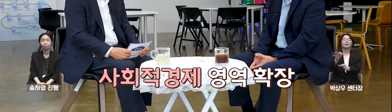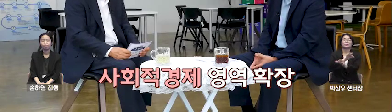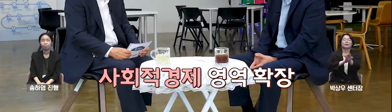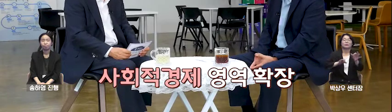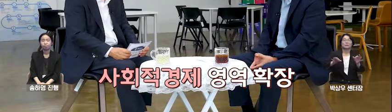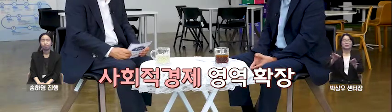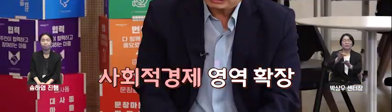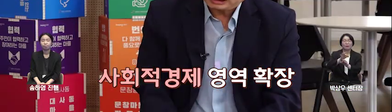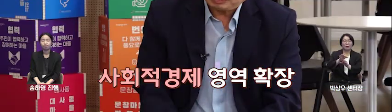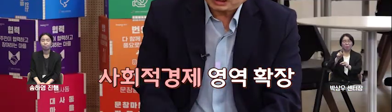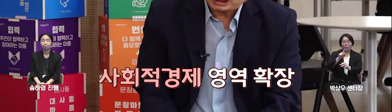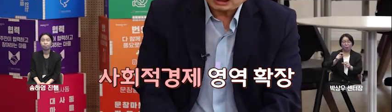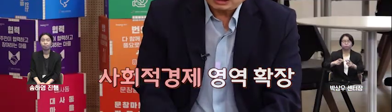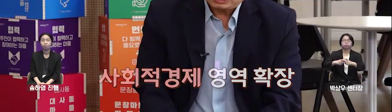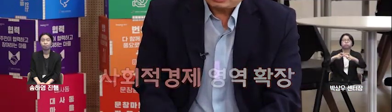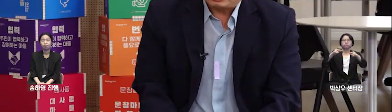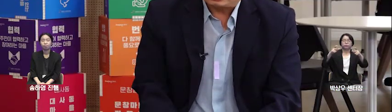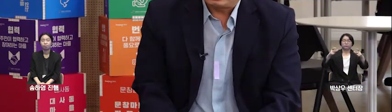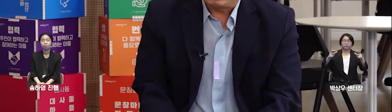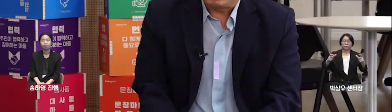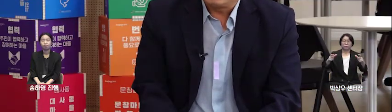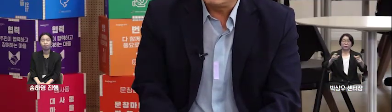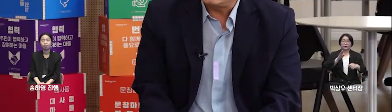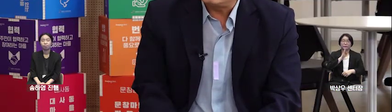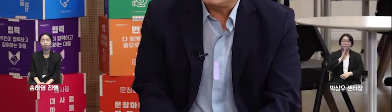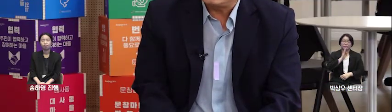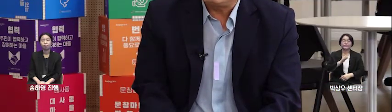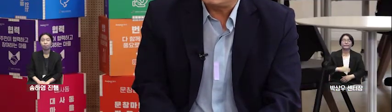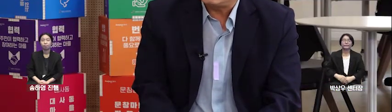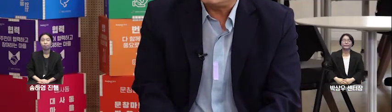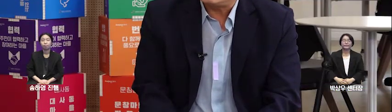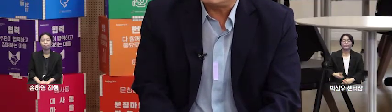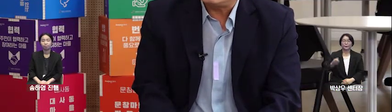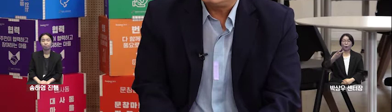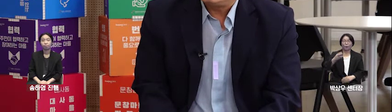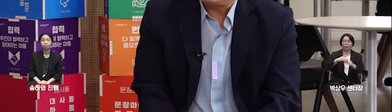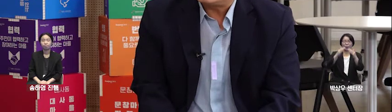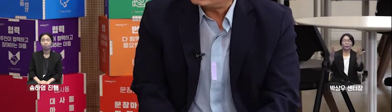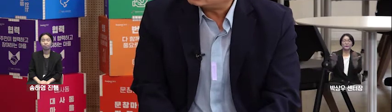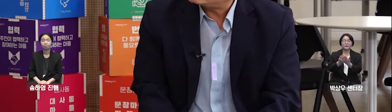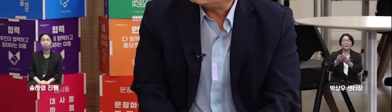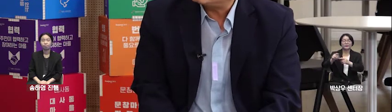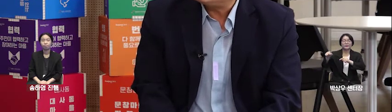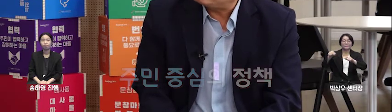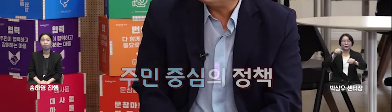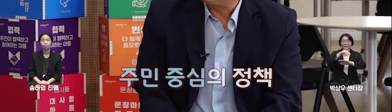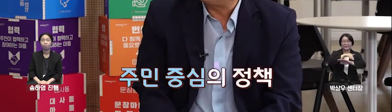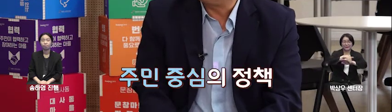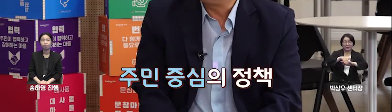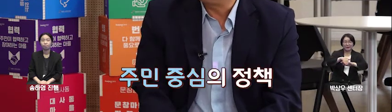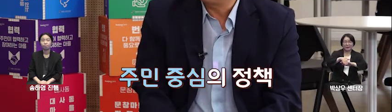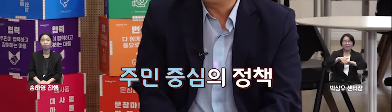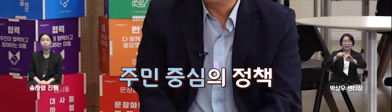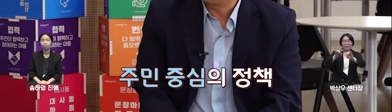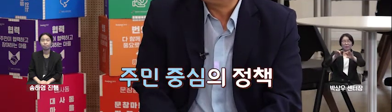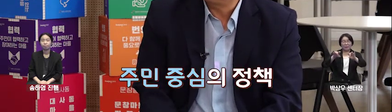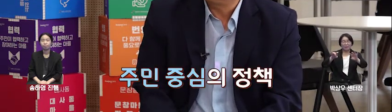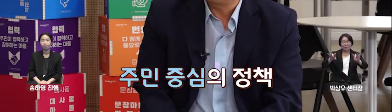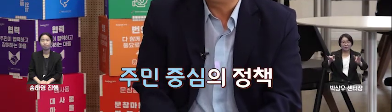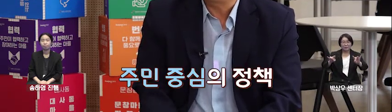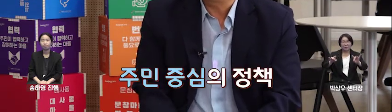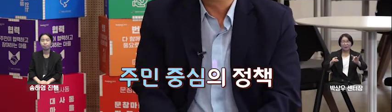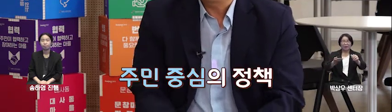확장된 것은 사실입니다. 그리고 모든 정책마다 이제 뭐 상향식, 주민주도, 뭐